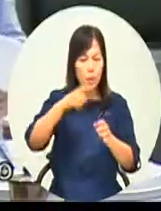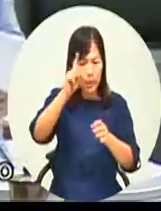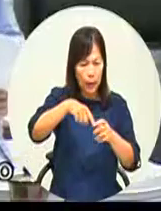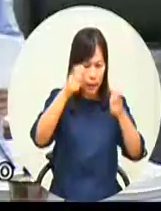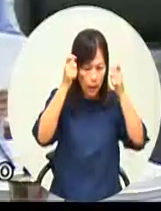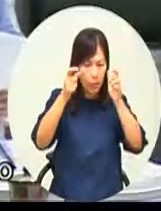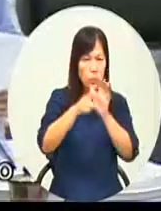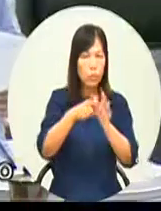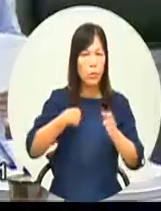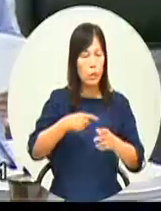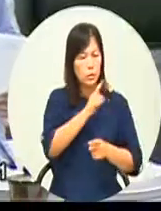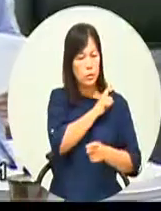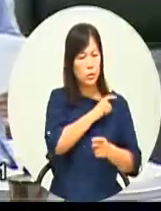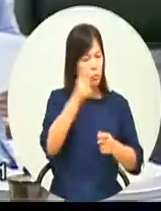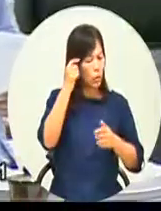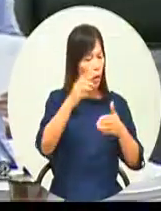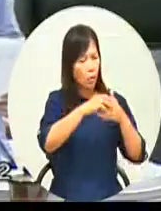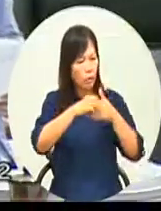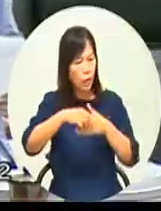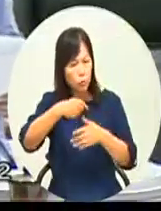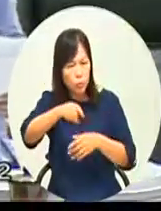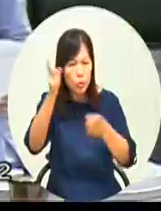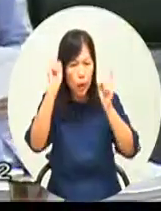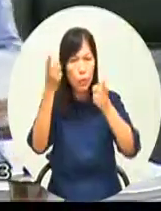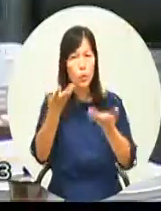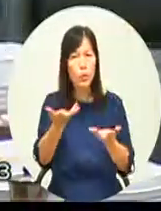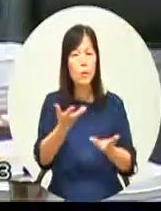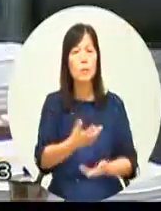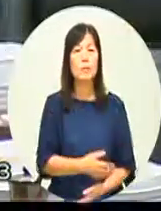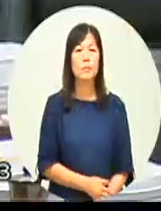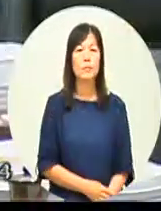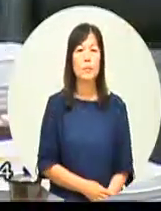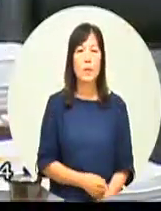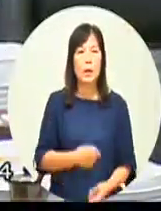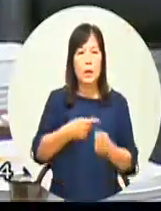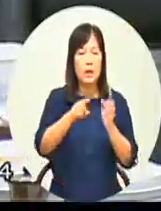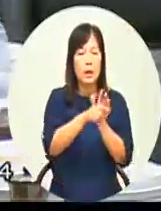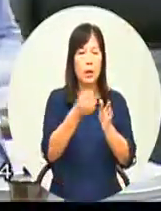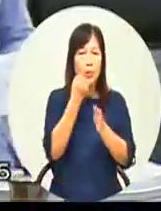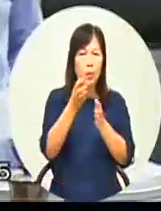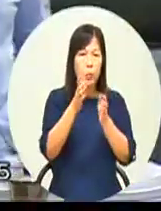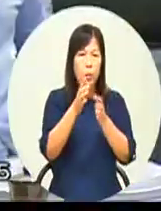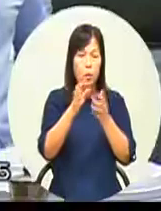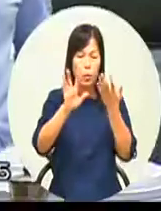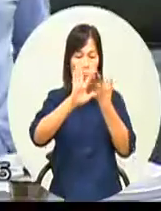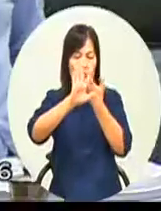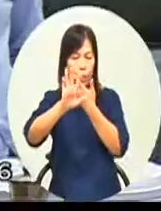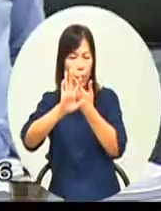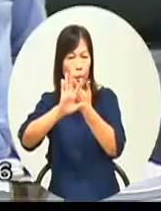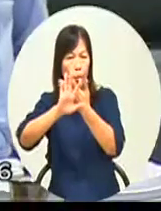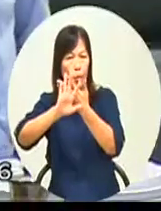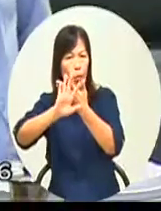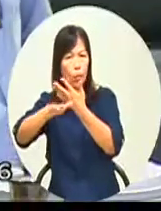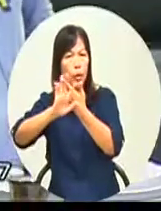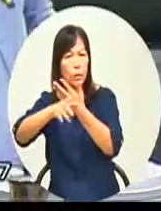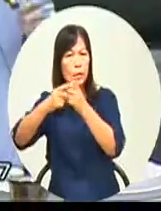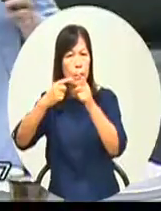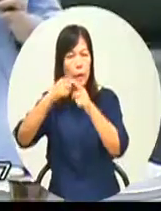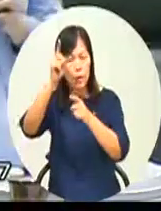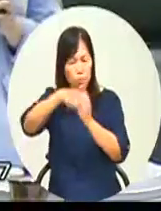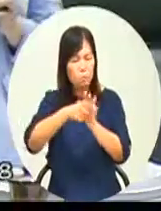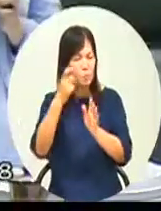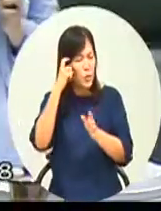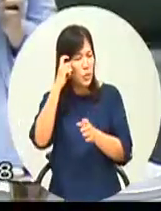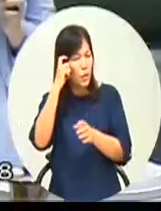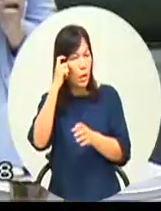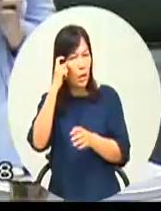雄我们自己人会想把它带到哪边去，但是我想应该要多多看，从这个外来客的这个观点，